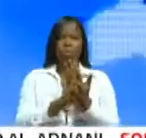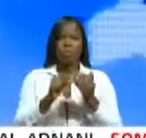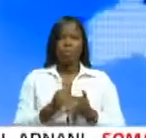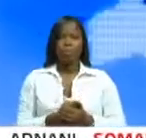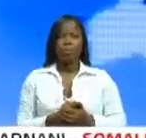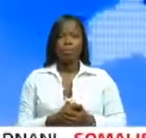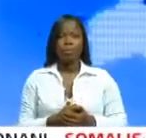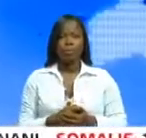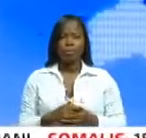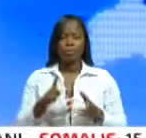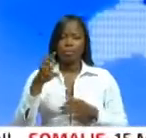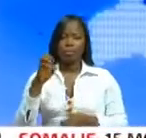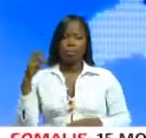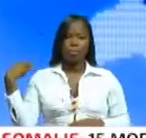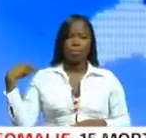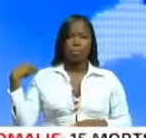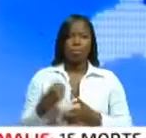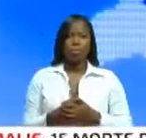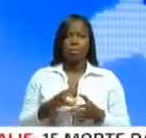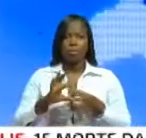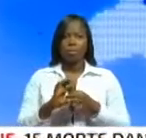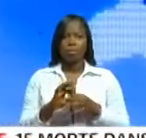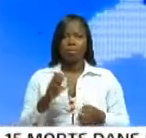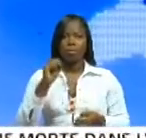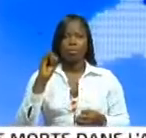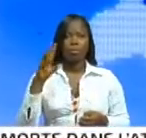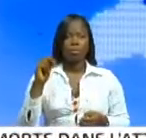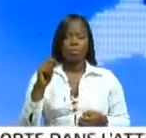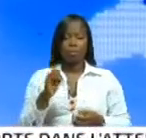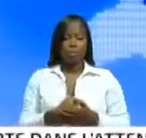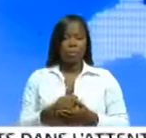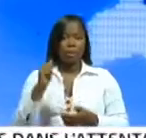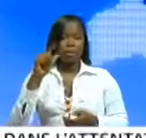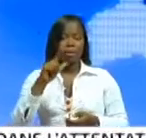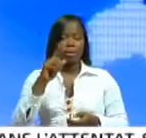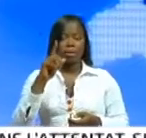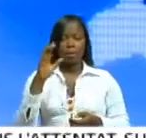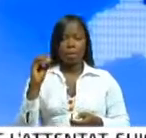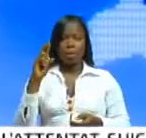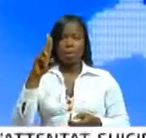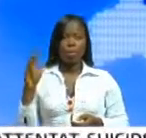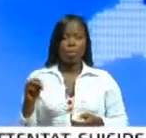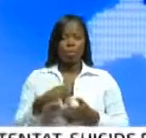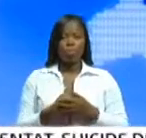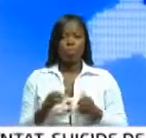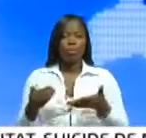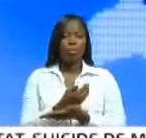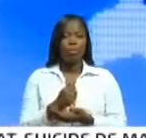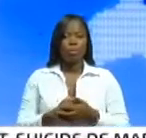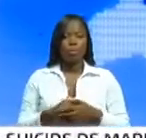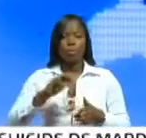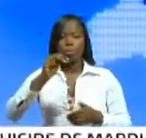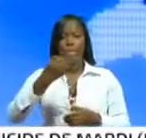les responsables de l'université du sine saloum ont adopté de nouvelles offres pour les licences ils se sont réunis à salé pour